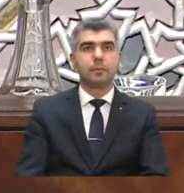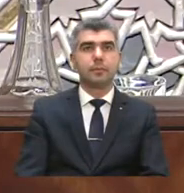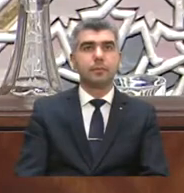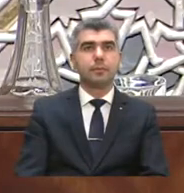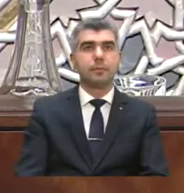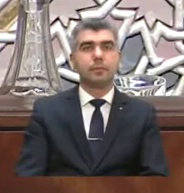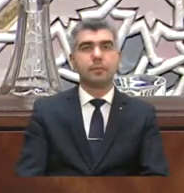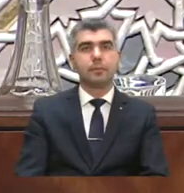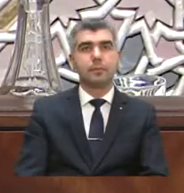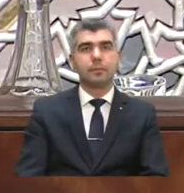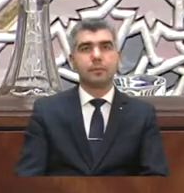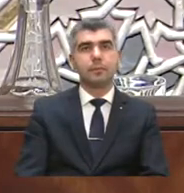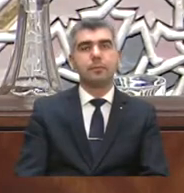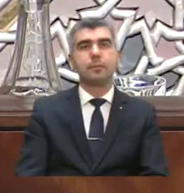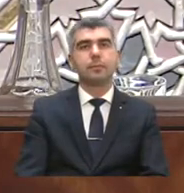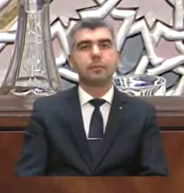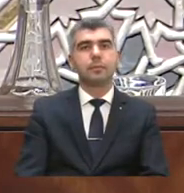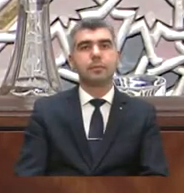تفضل سيد النائب.